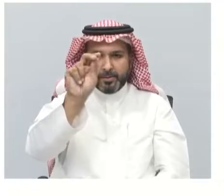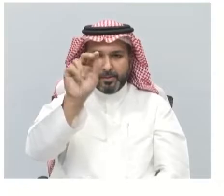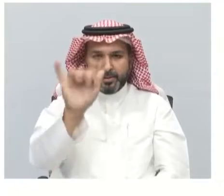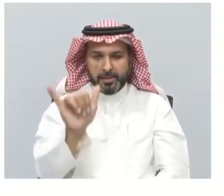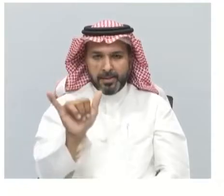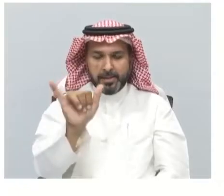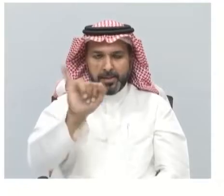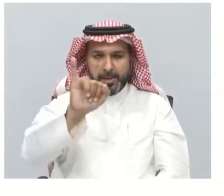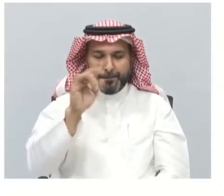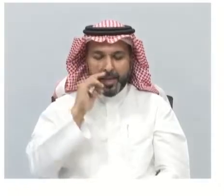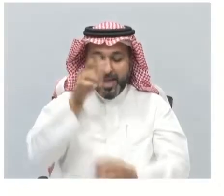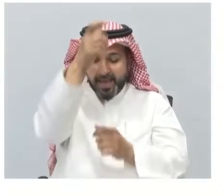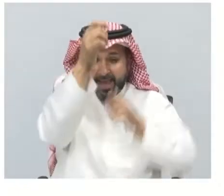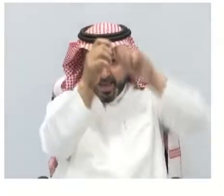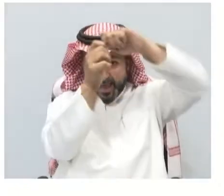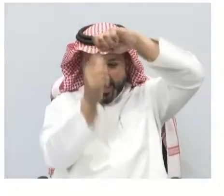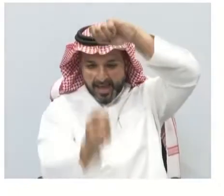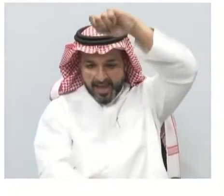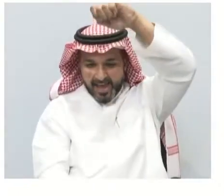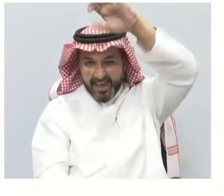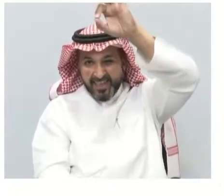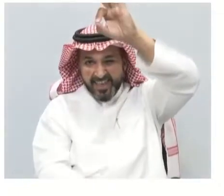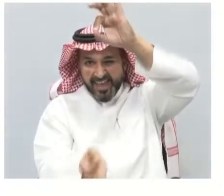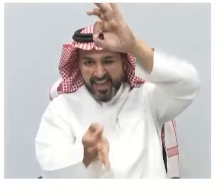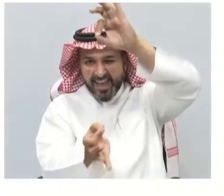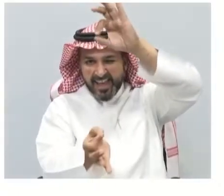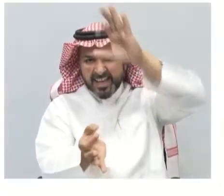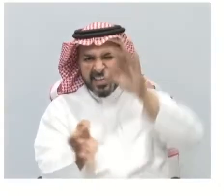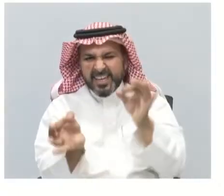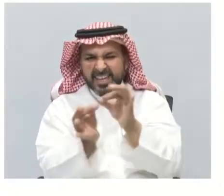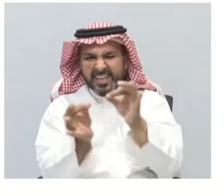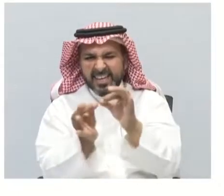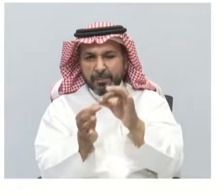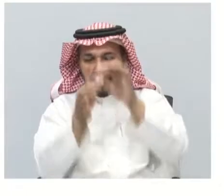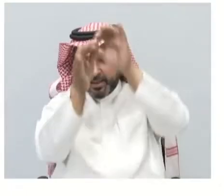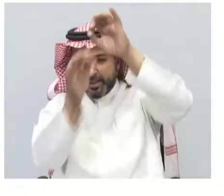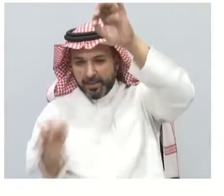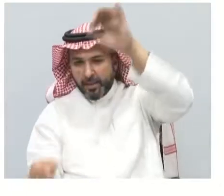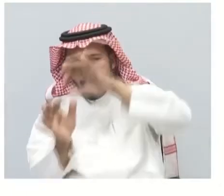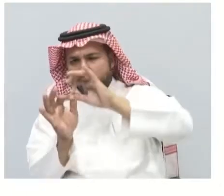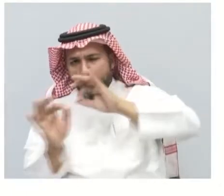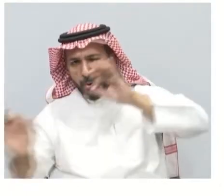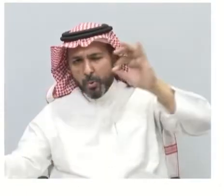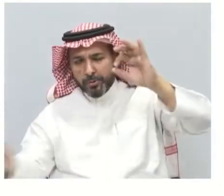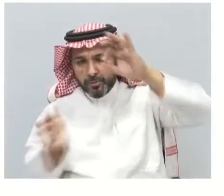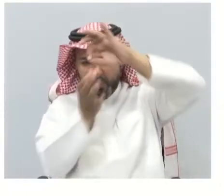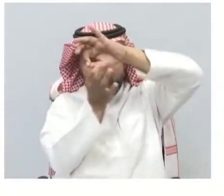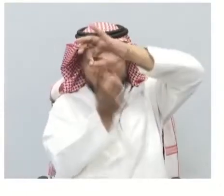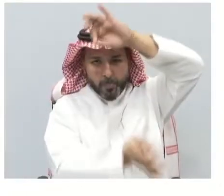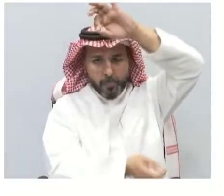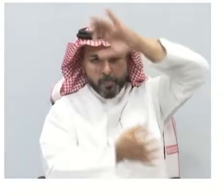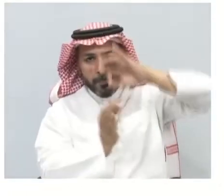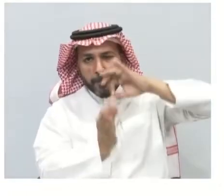جميع الحالات وهي تمثل البعد بين نقطه ومستقيم سناخذ ان شاء الله الان مفاهيم جديده علينا